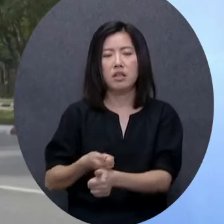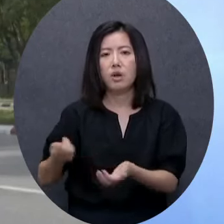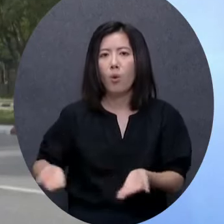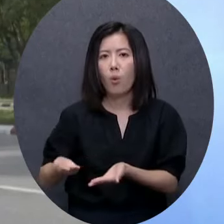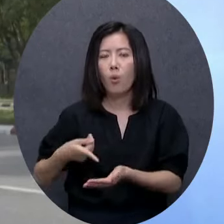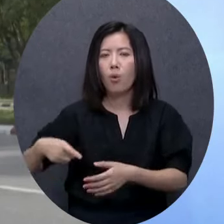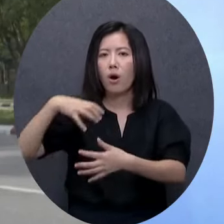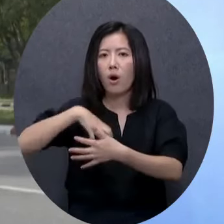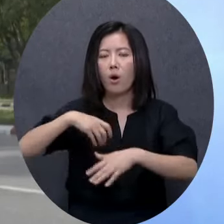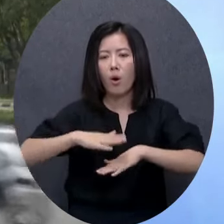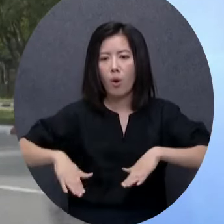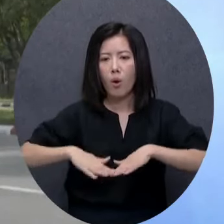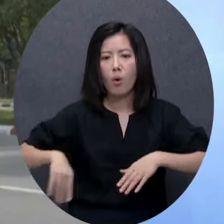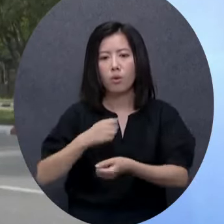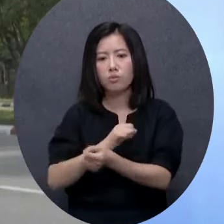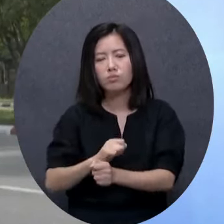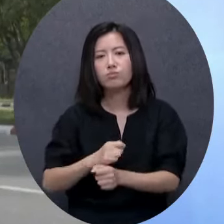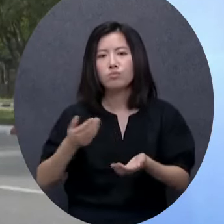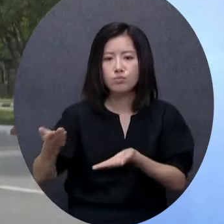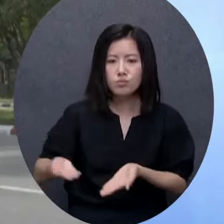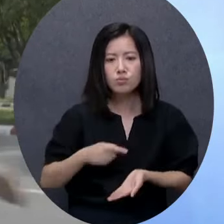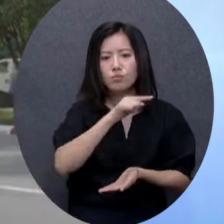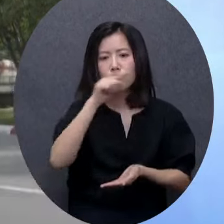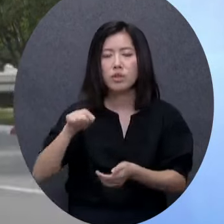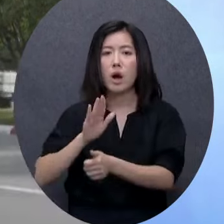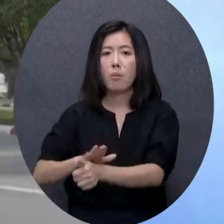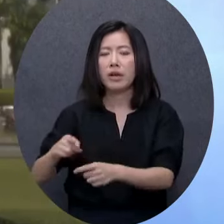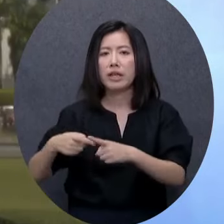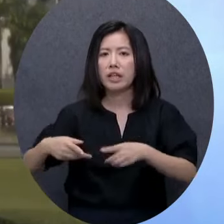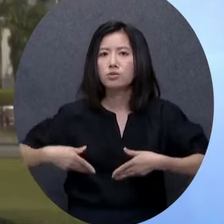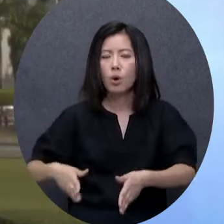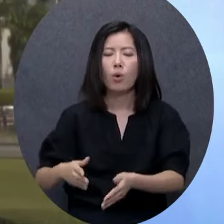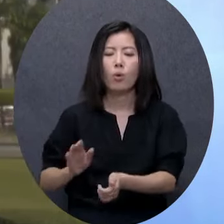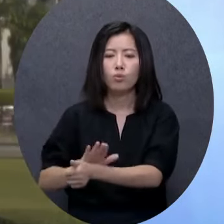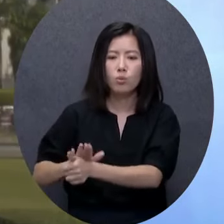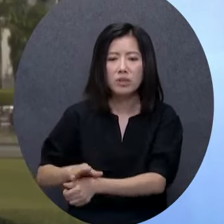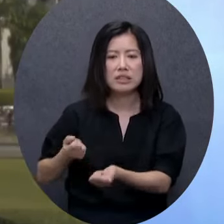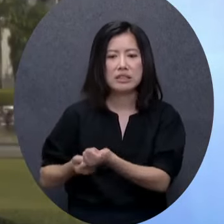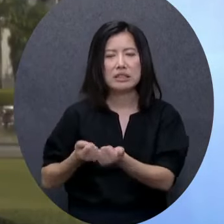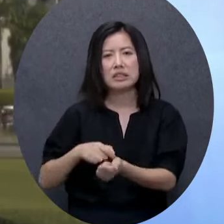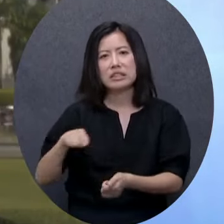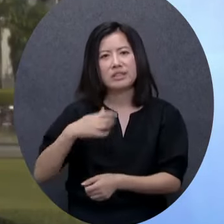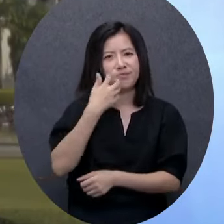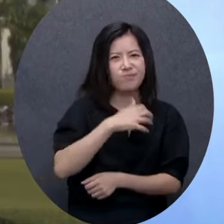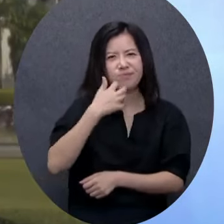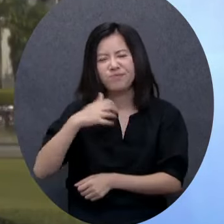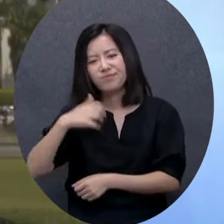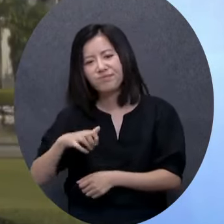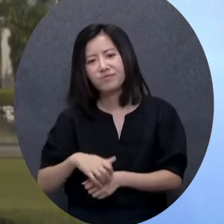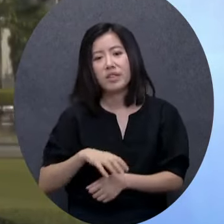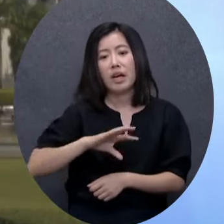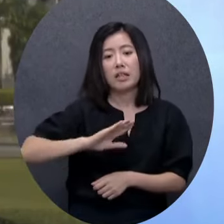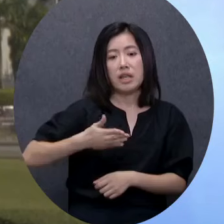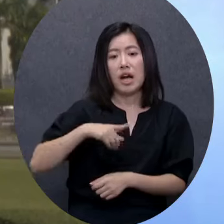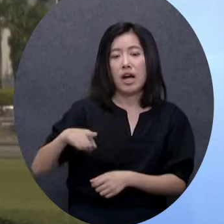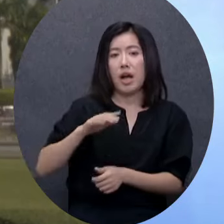內和平和解進程，歡迎各方向當地提供人道主義援助，支持民眾渡過難關，但任何